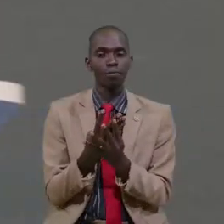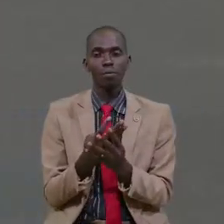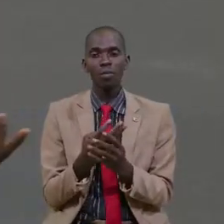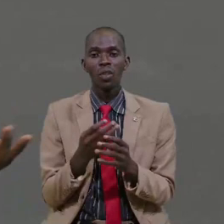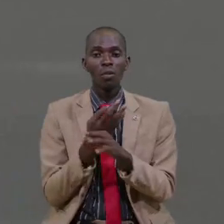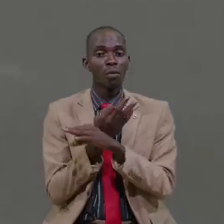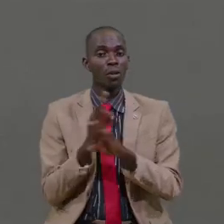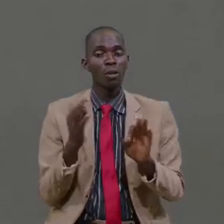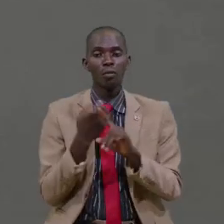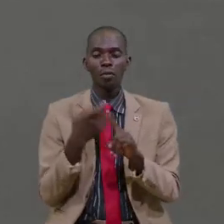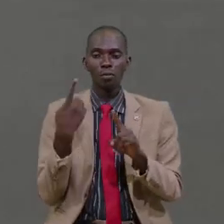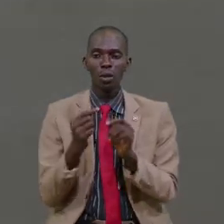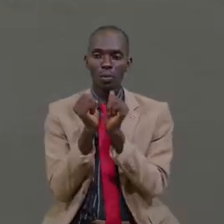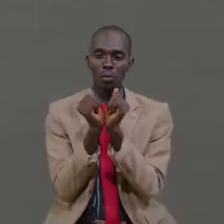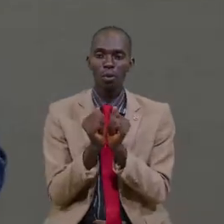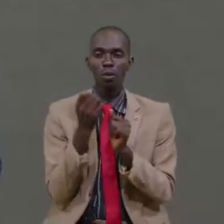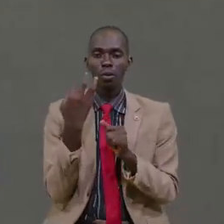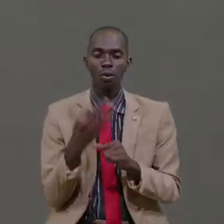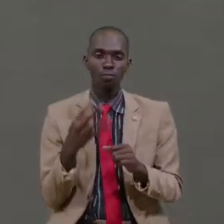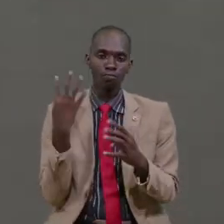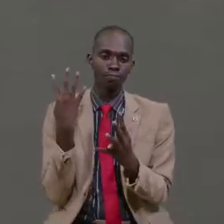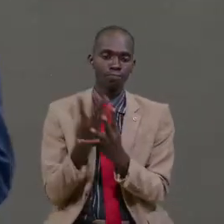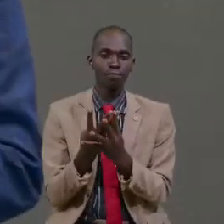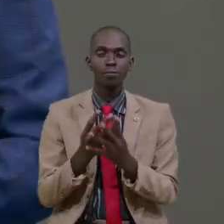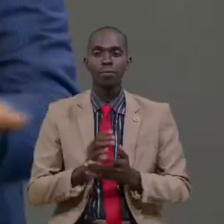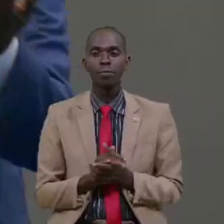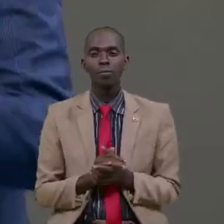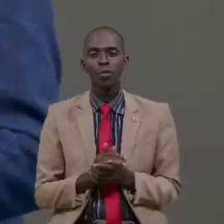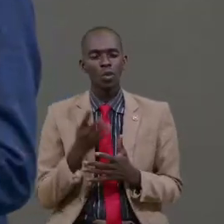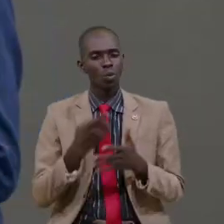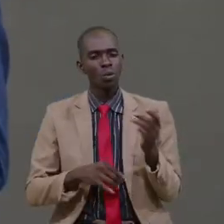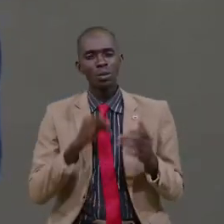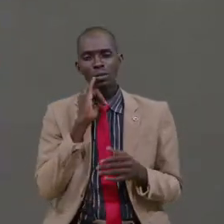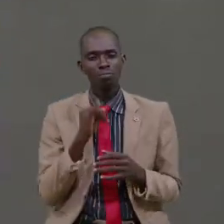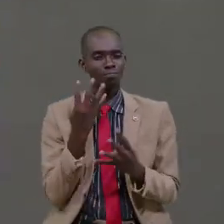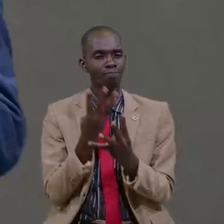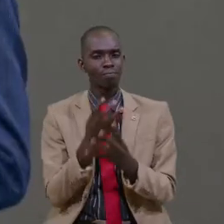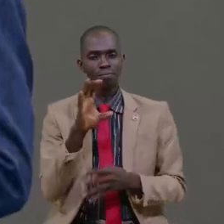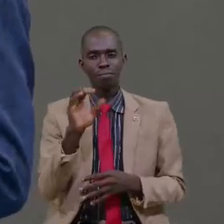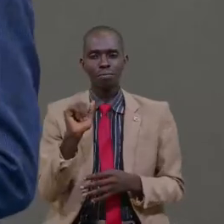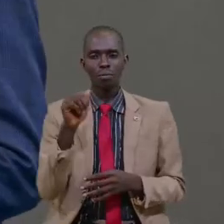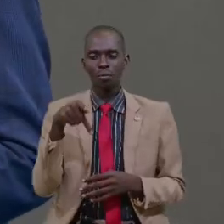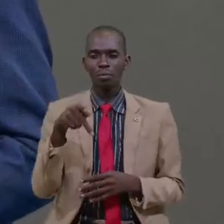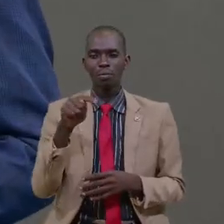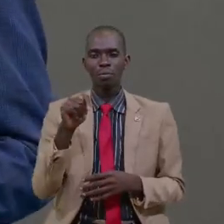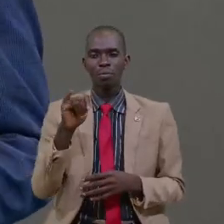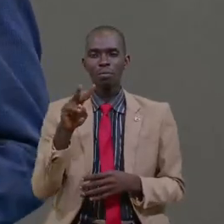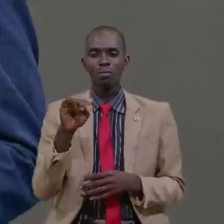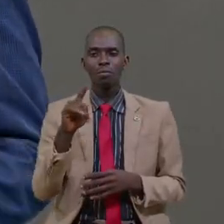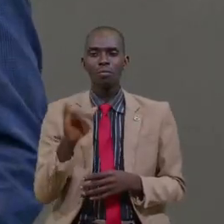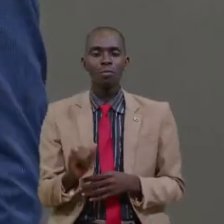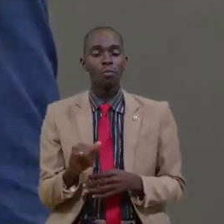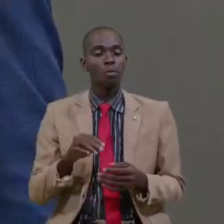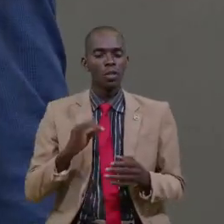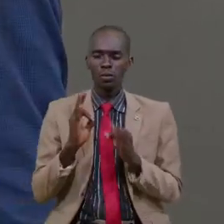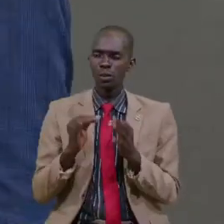Libération de la captivité, de la servitude, de la captivité. C'est quoi la captivité? Plusieurs diront, oh,